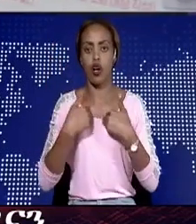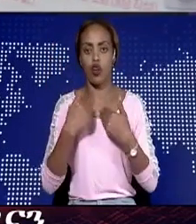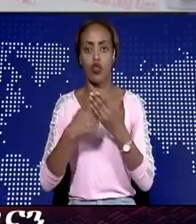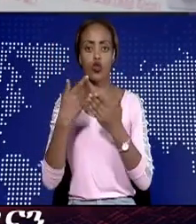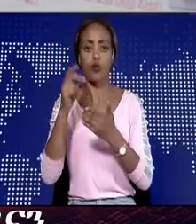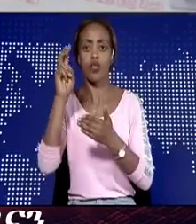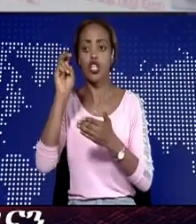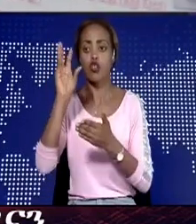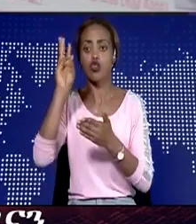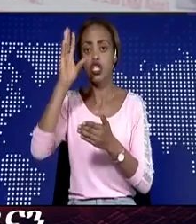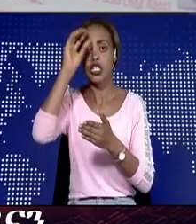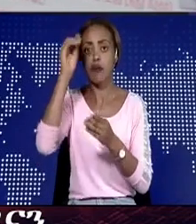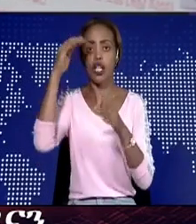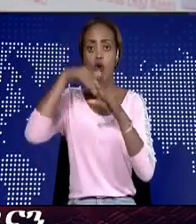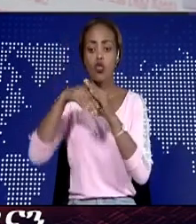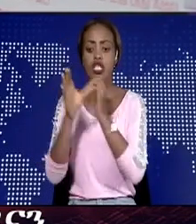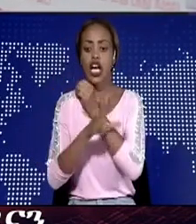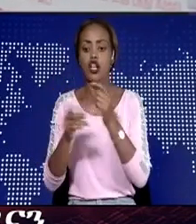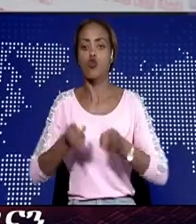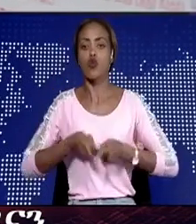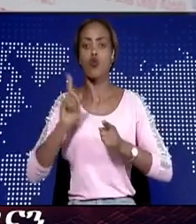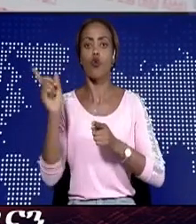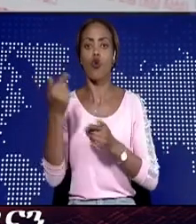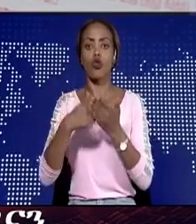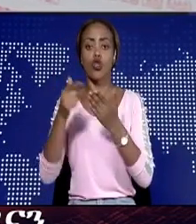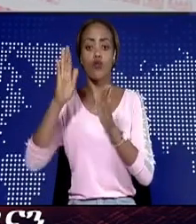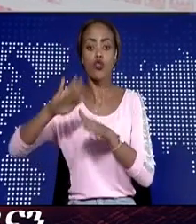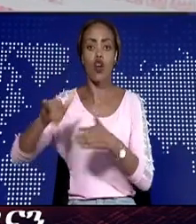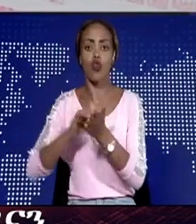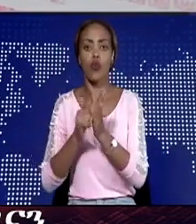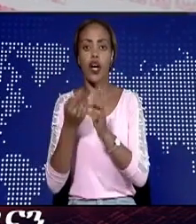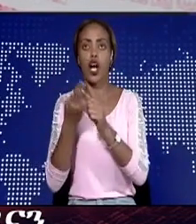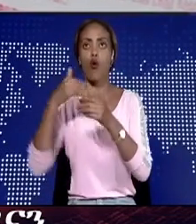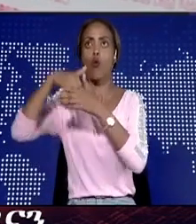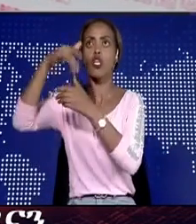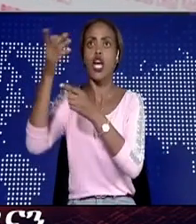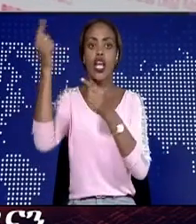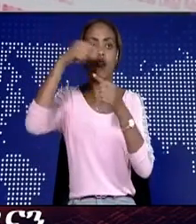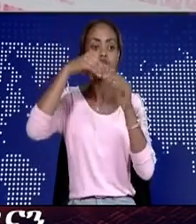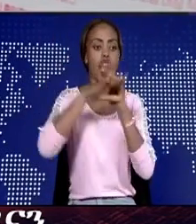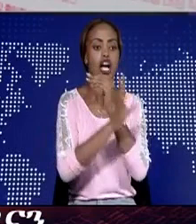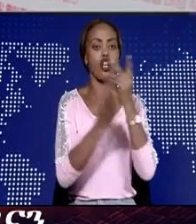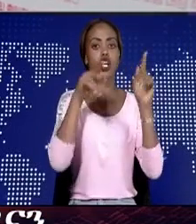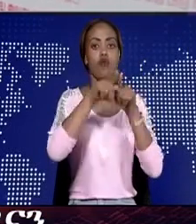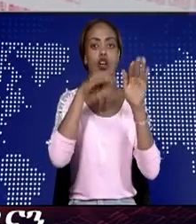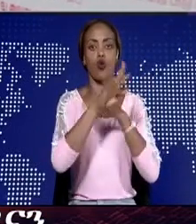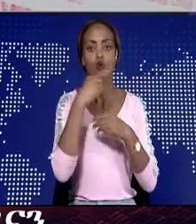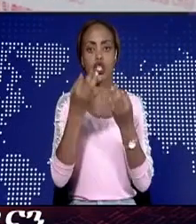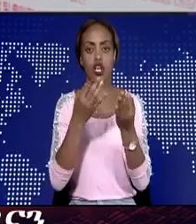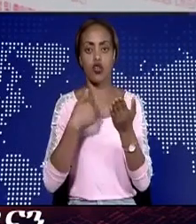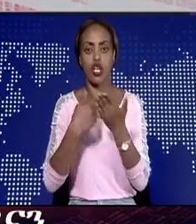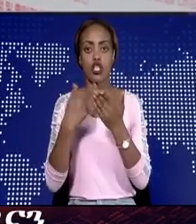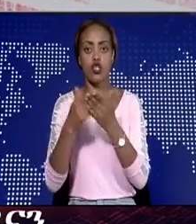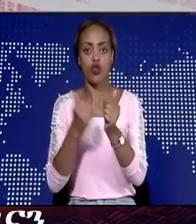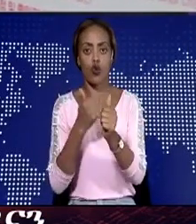اتم 26 سبات ابوش تهاجر زنبرن تخونو اتم زترفو دما كابوص عدين اب تهاجر زاتو زغنيو زغل زلو